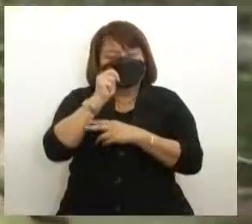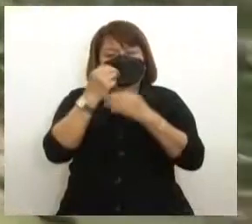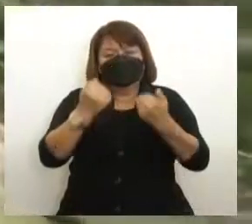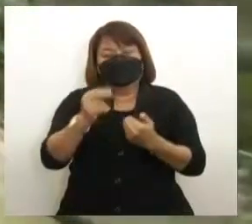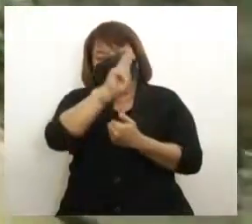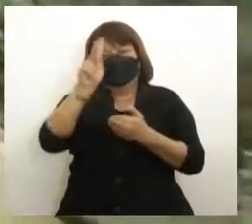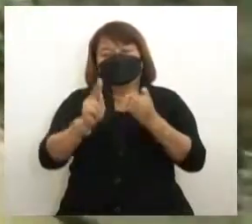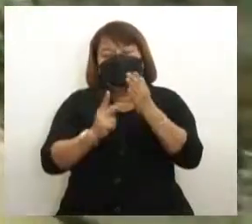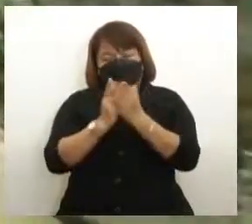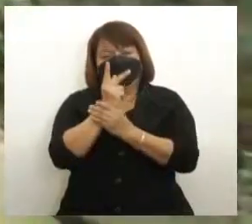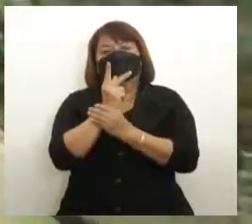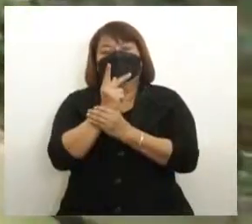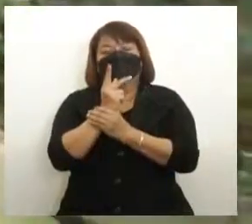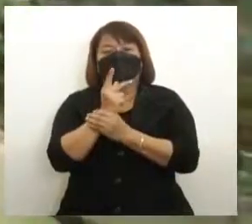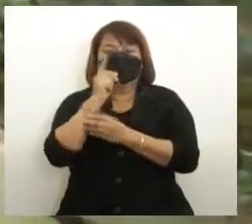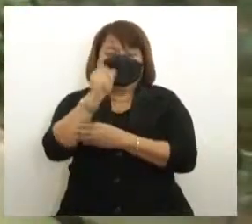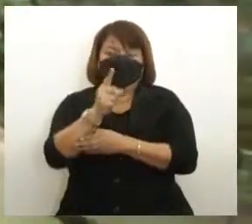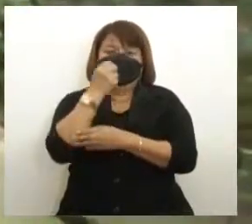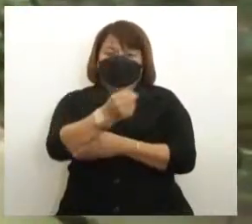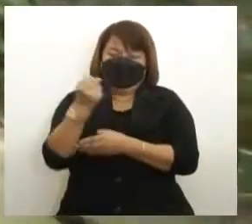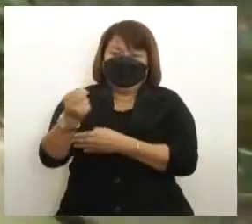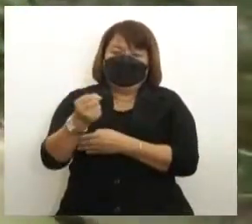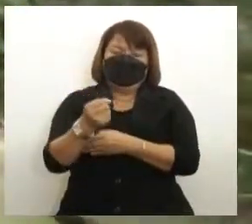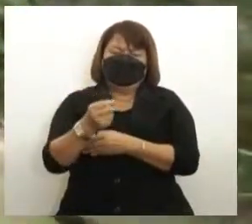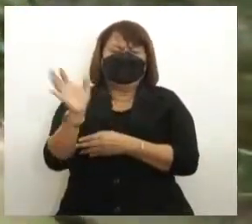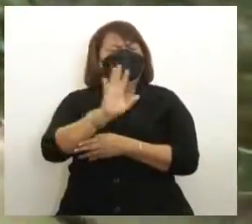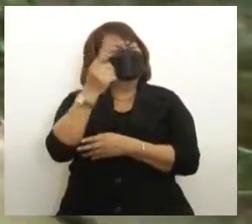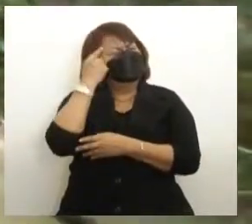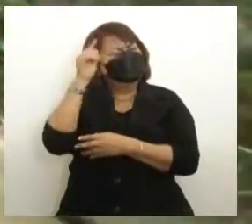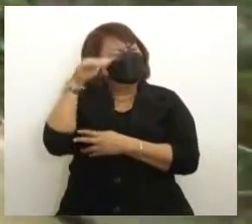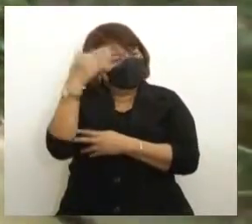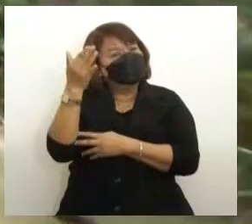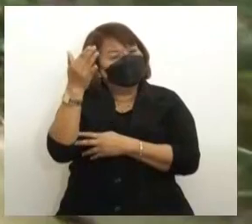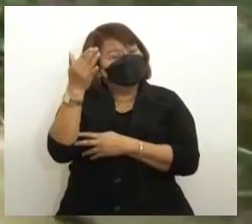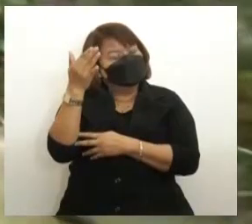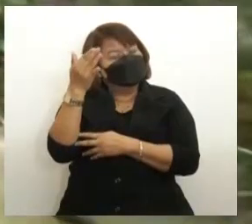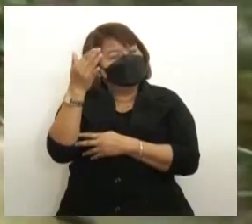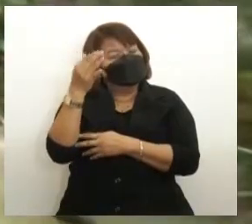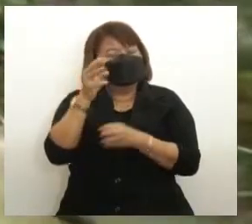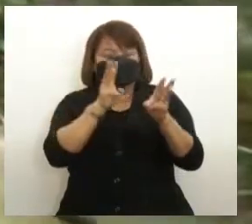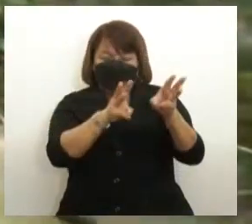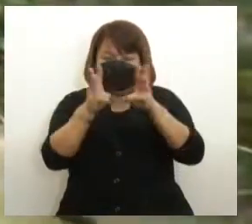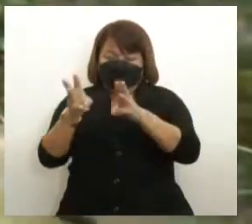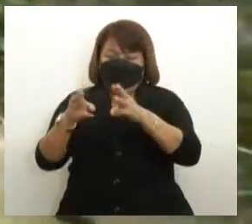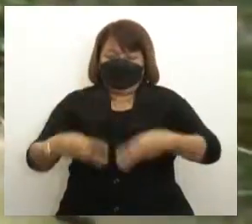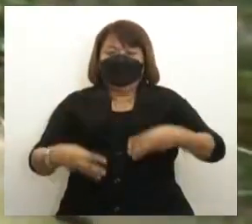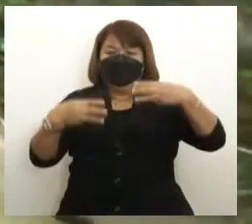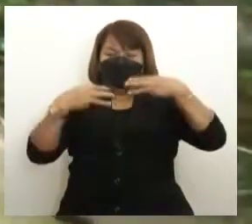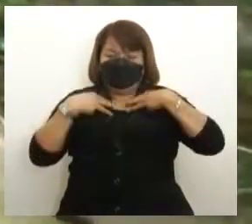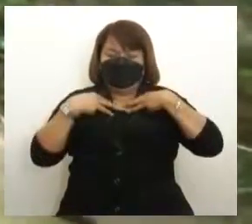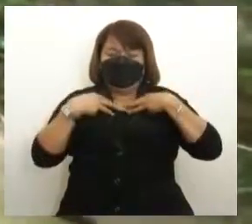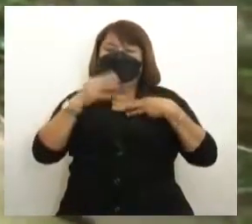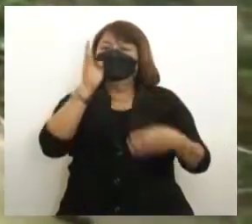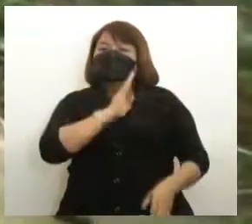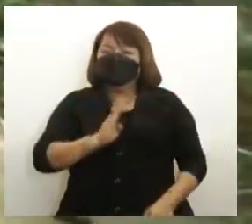การเกษตรนะครับซึ่งเป็นสิ่งที่เราก็ไม่คาดคิดมาก่อนนะครับเอาแบบวิถีชีวิตแบบดั้งเดิมเนาะโบ